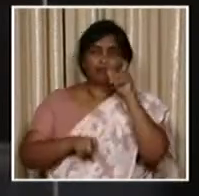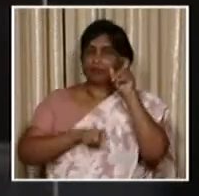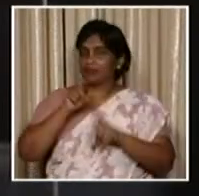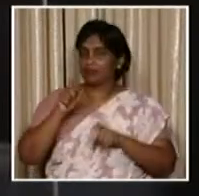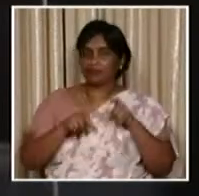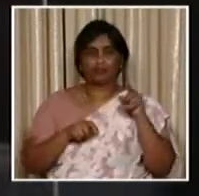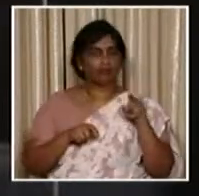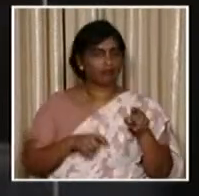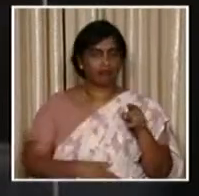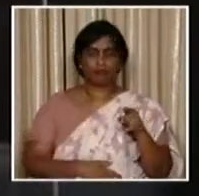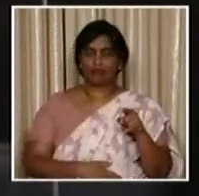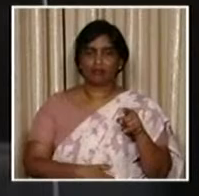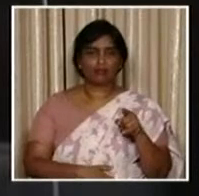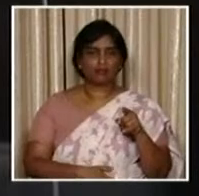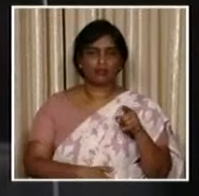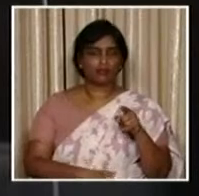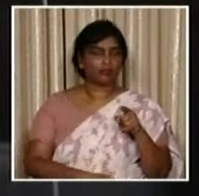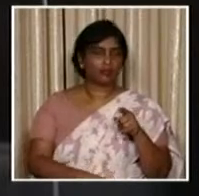niladariin,